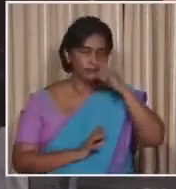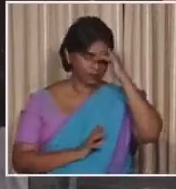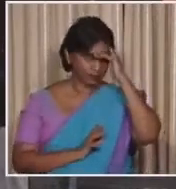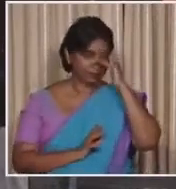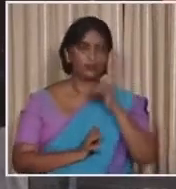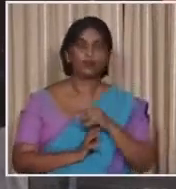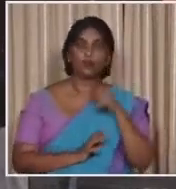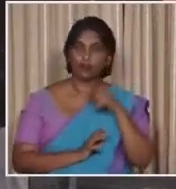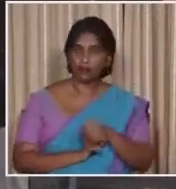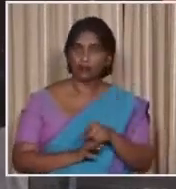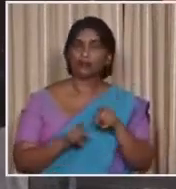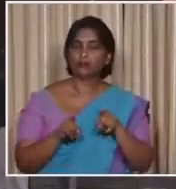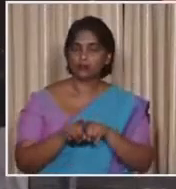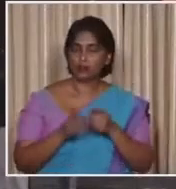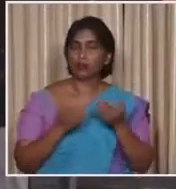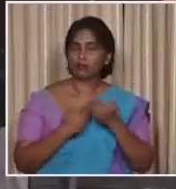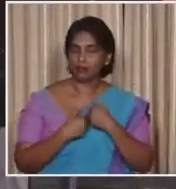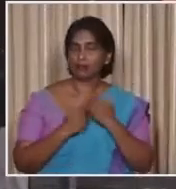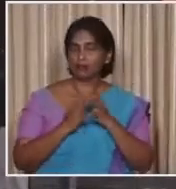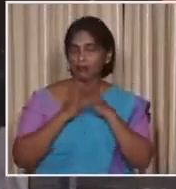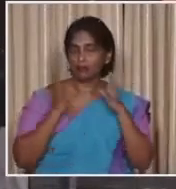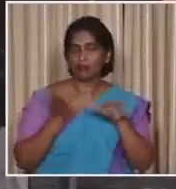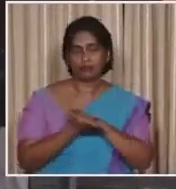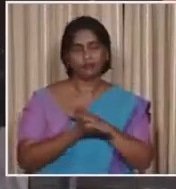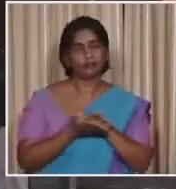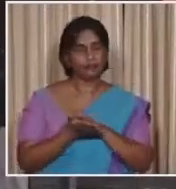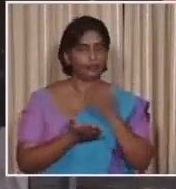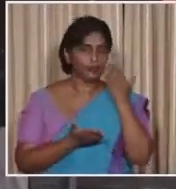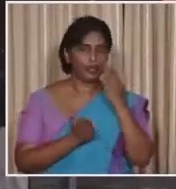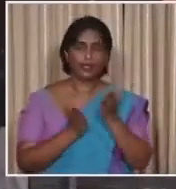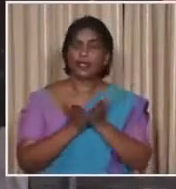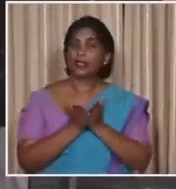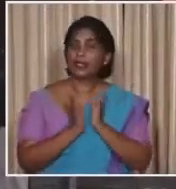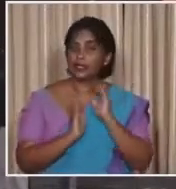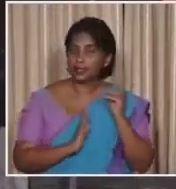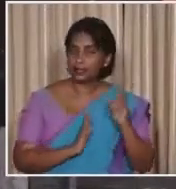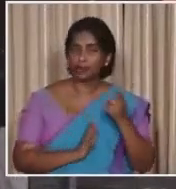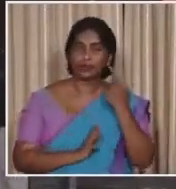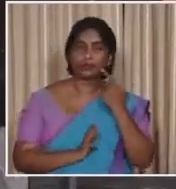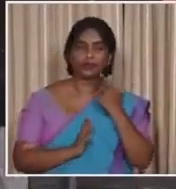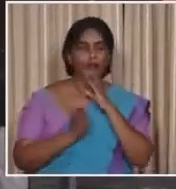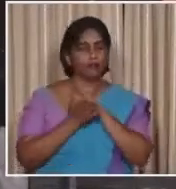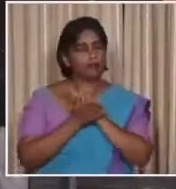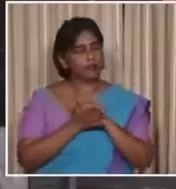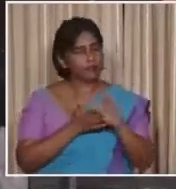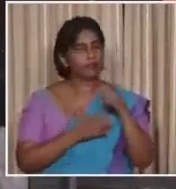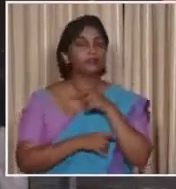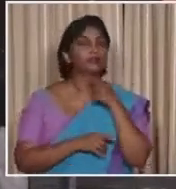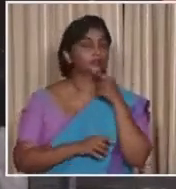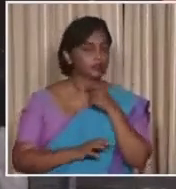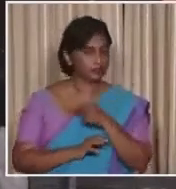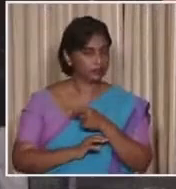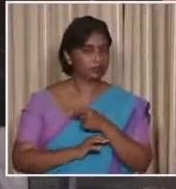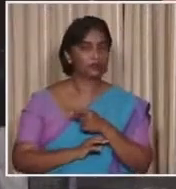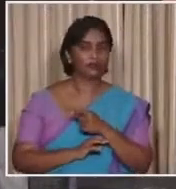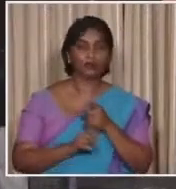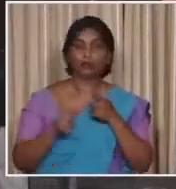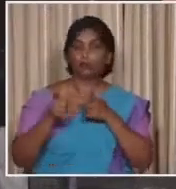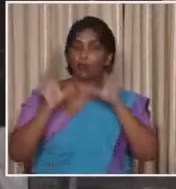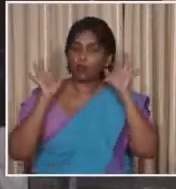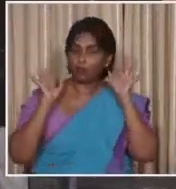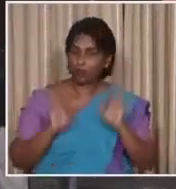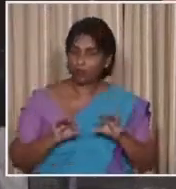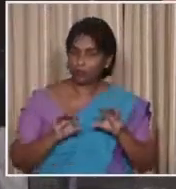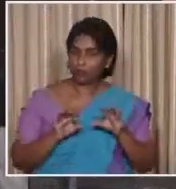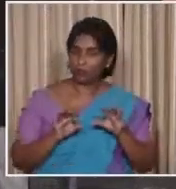อินเดียไปปรุตมาติเล่อาหิมชัยรีดียาค่ะอาอิดารีดียาค่ะโพราดิชุดันเดรมารินทบดูปากีสถานบังกลาเทศ